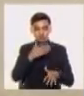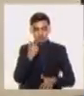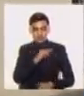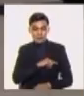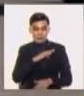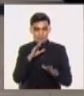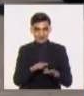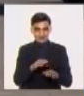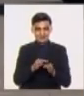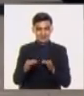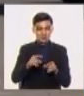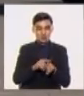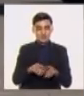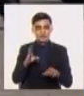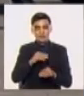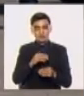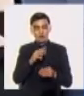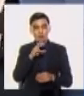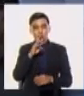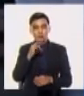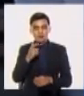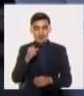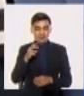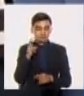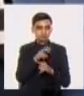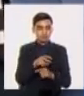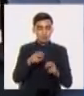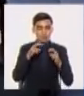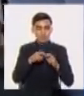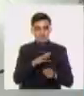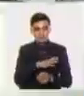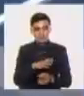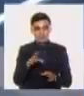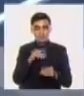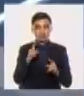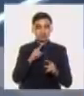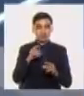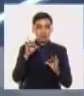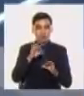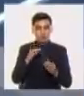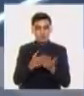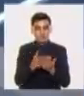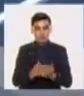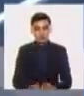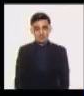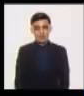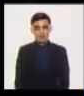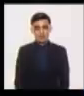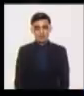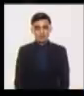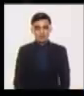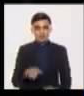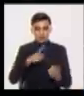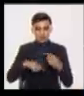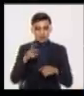работу в мегаполисе. Наш корреспондент Нургали Карабаев отправился на блокпост, чтобы проверить эту информацию. Мы